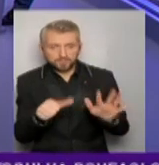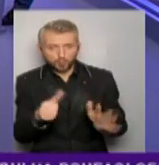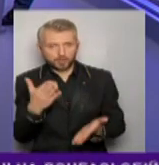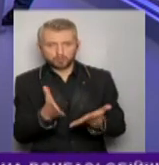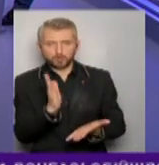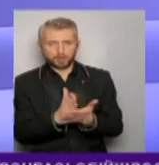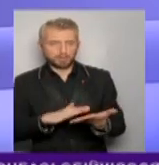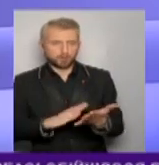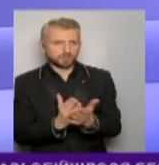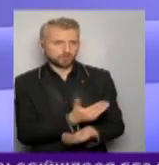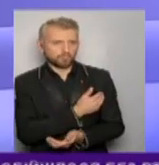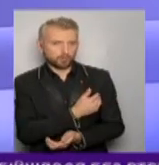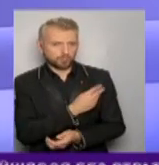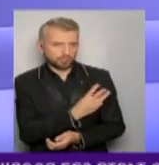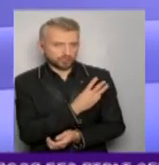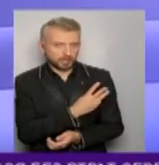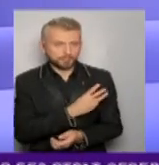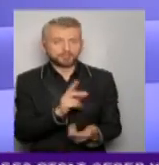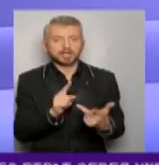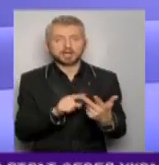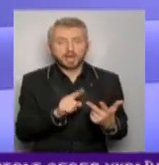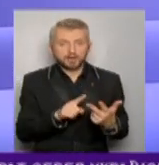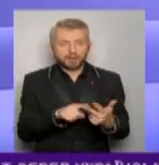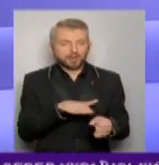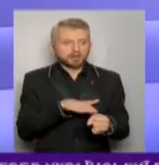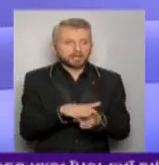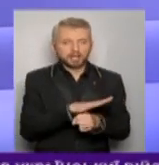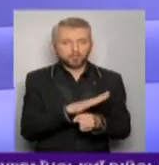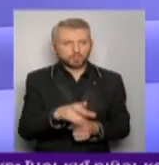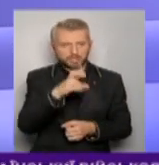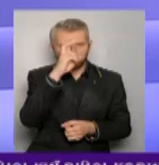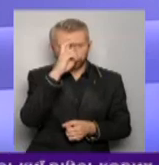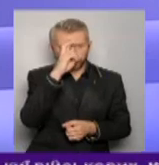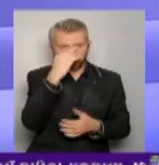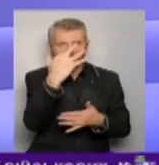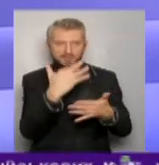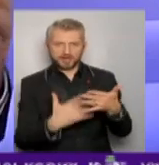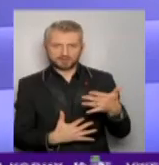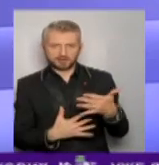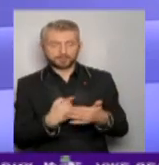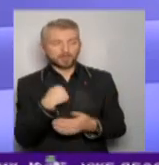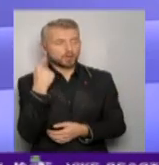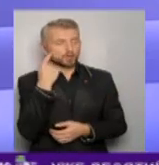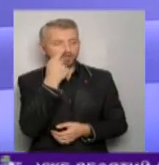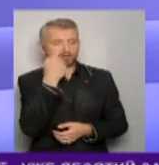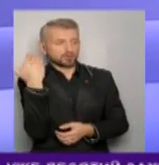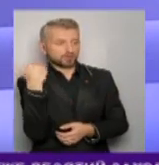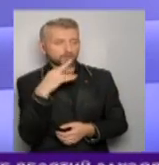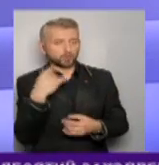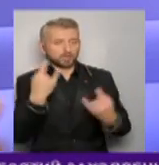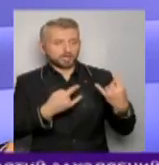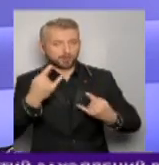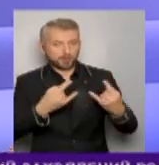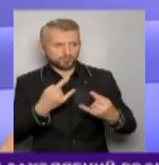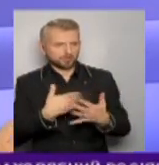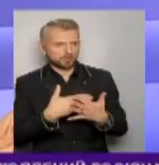це політичну волю і бажання. І третє, наприклад, ненаповнений державний кадастр. Я чув нещодавно по телебаченню,